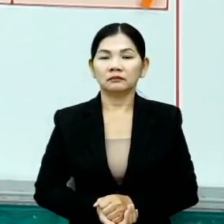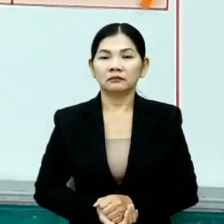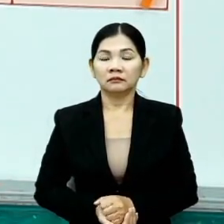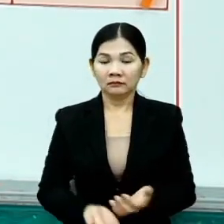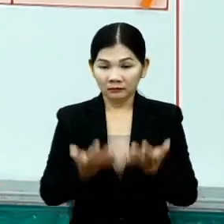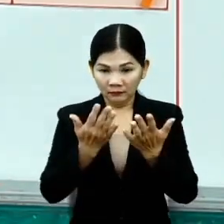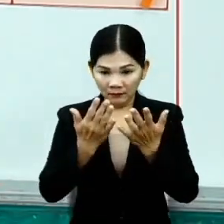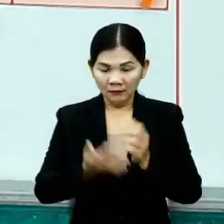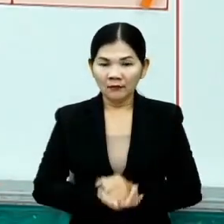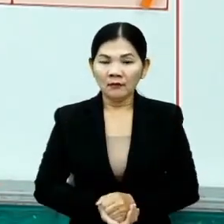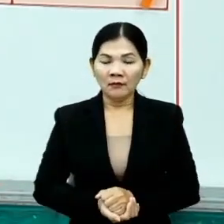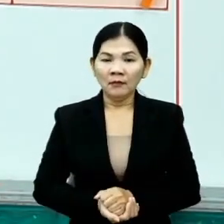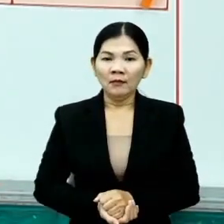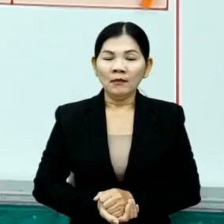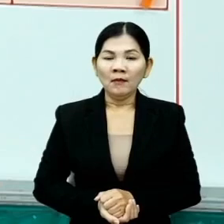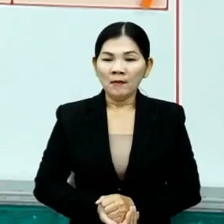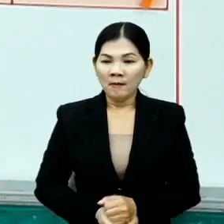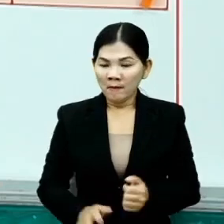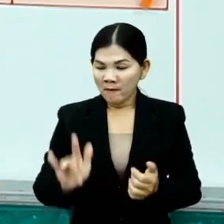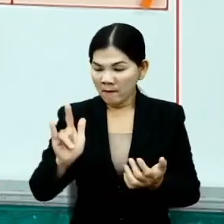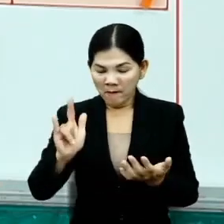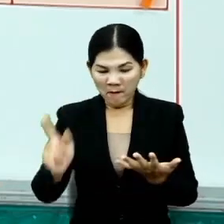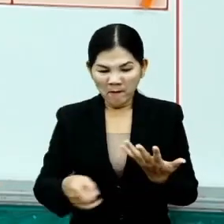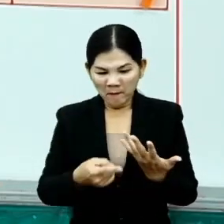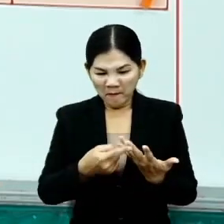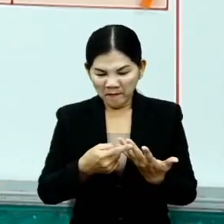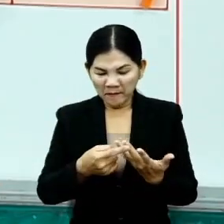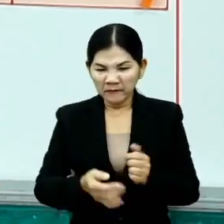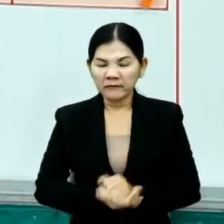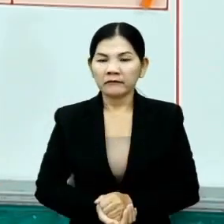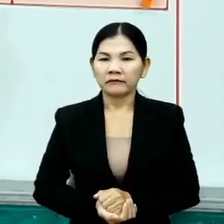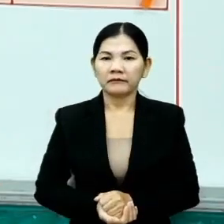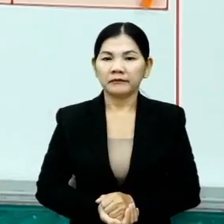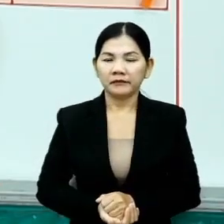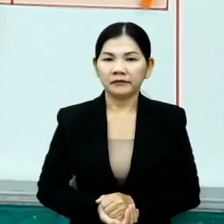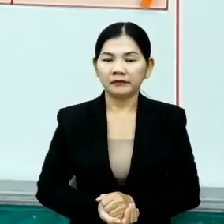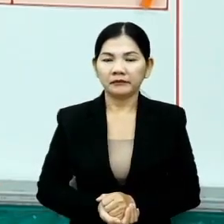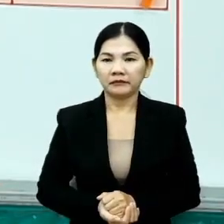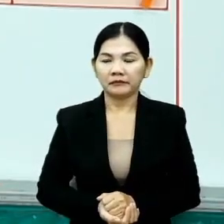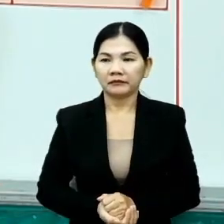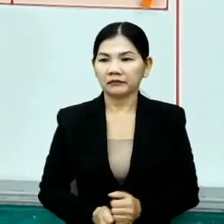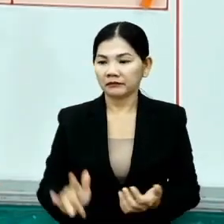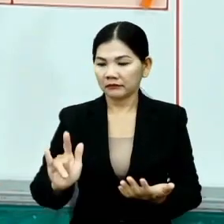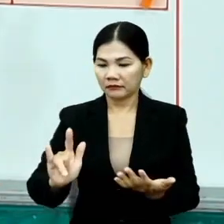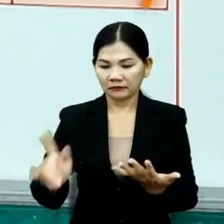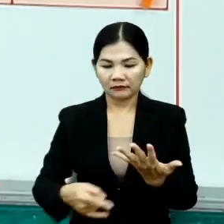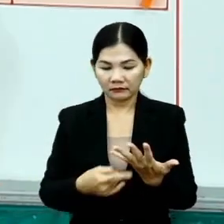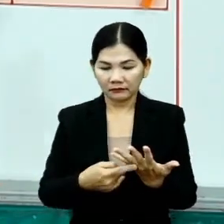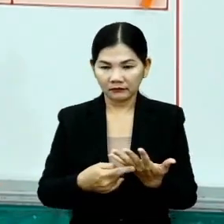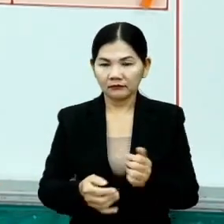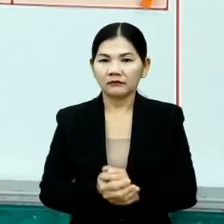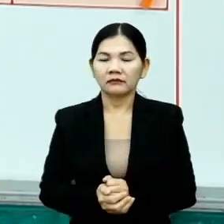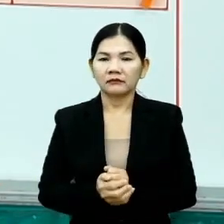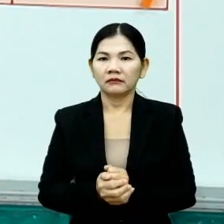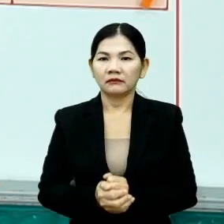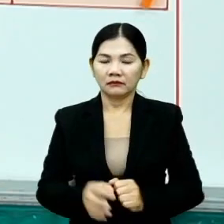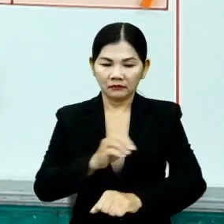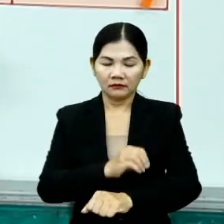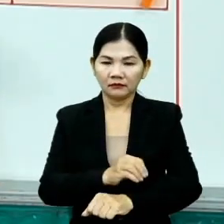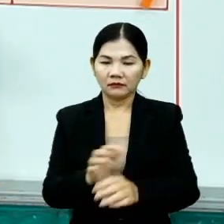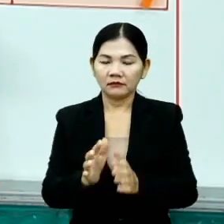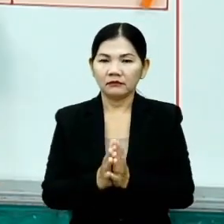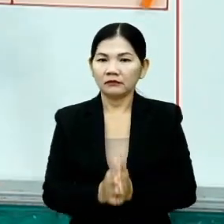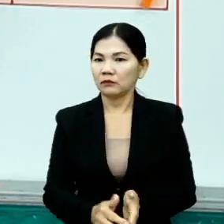tiếng toán bo ấm đầm bo ải bài